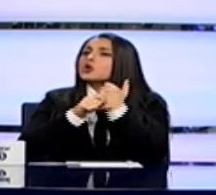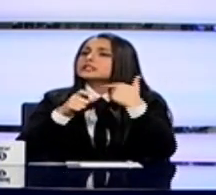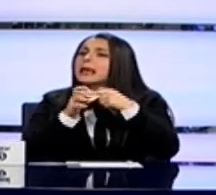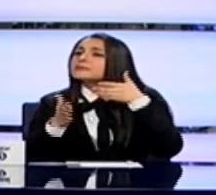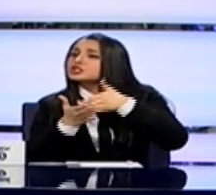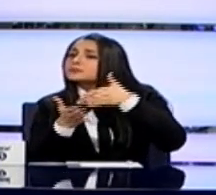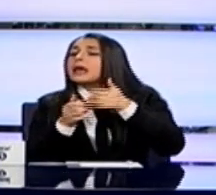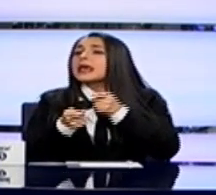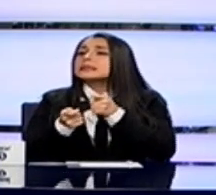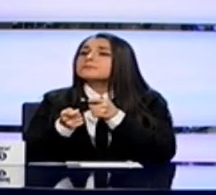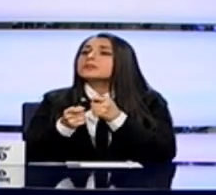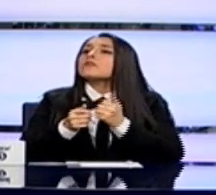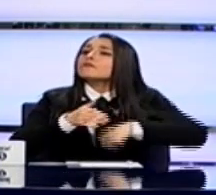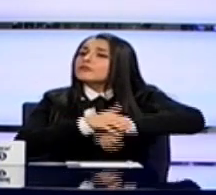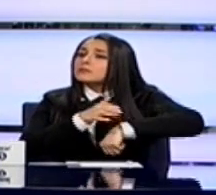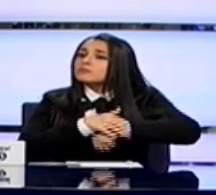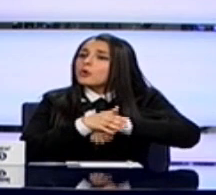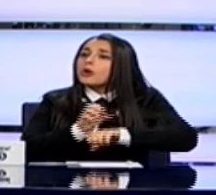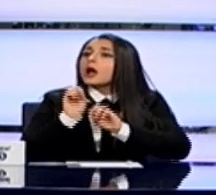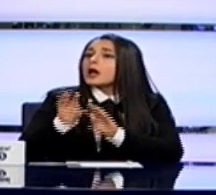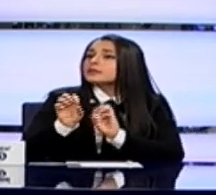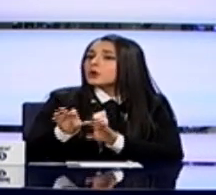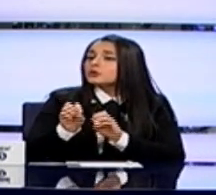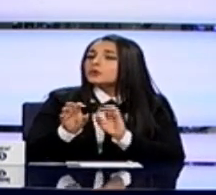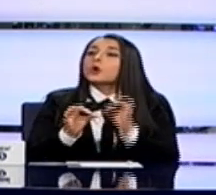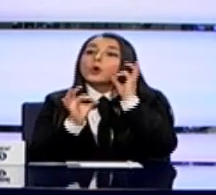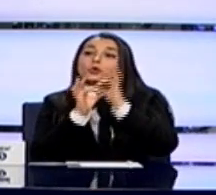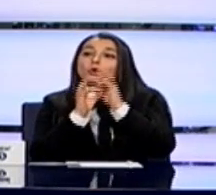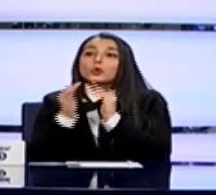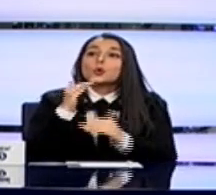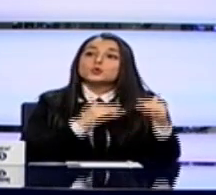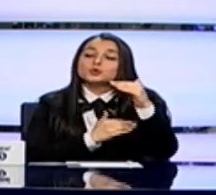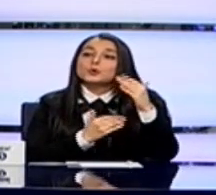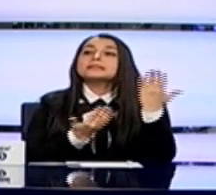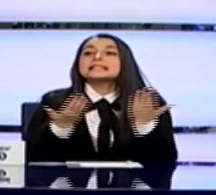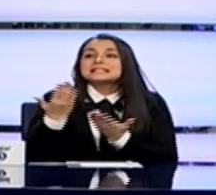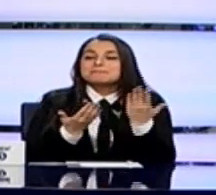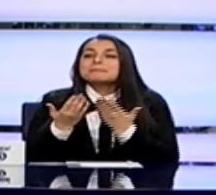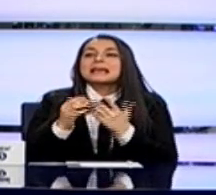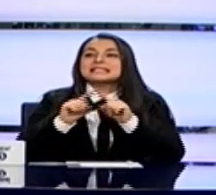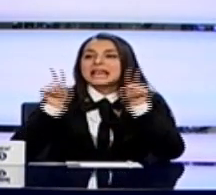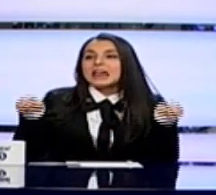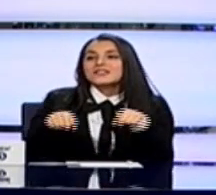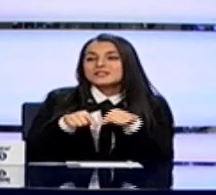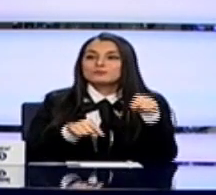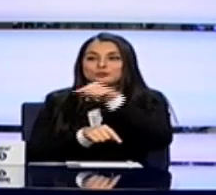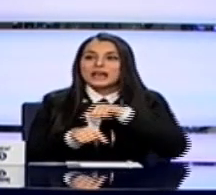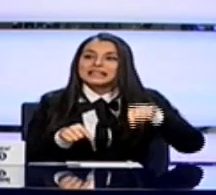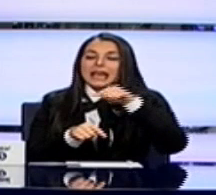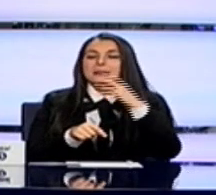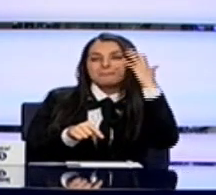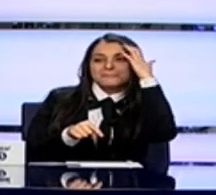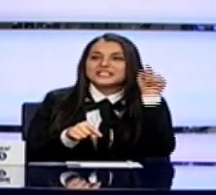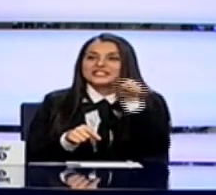eğitimi, futbol antrenörlüğü, Ortiyet üstün hizmet sertifikası bunlardan